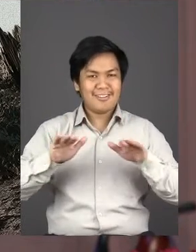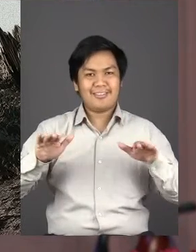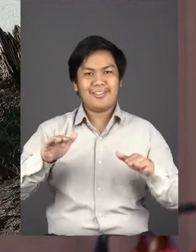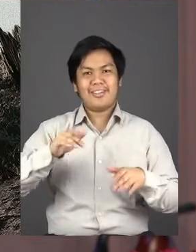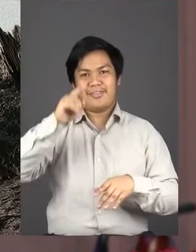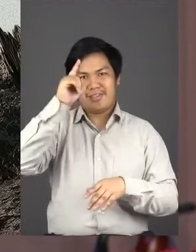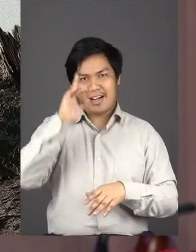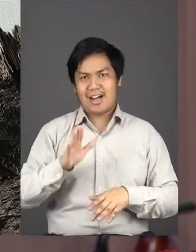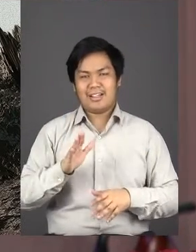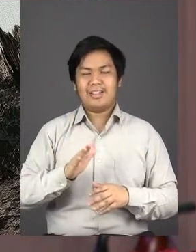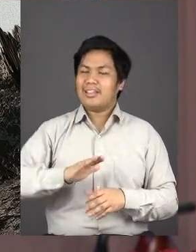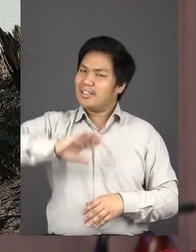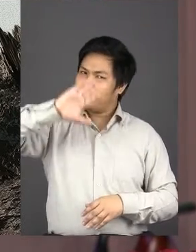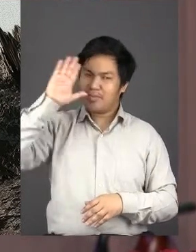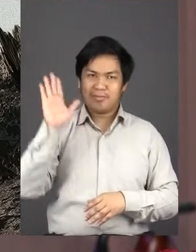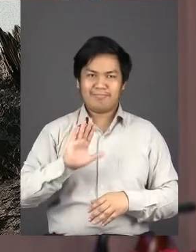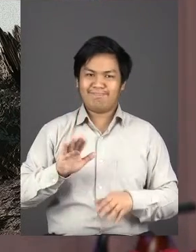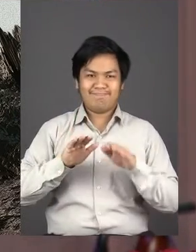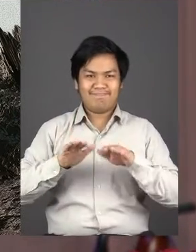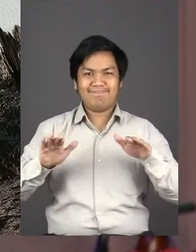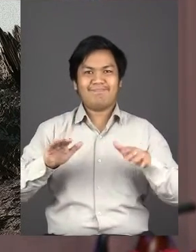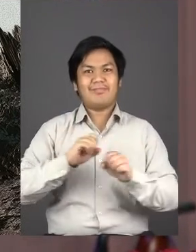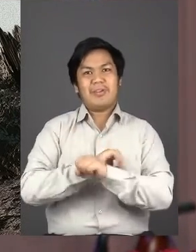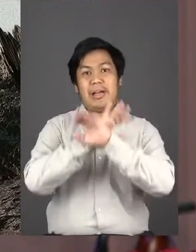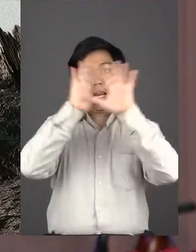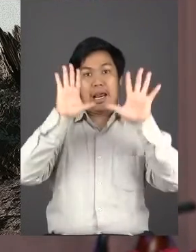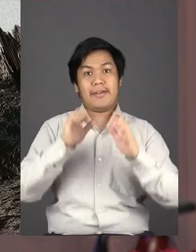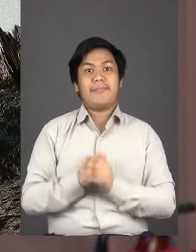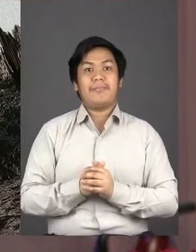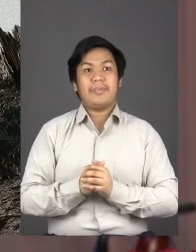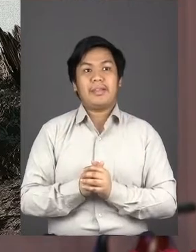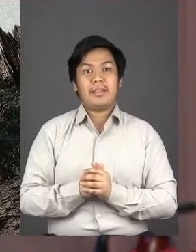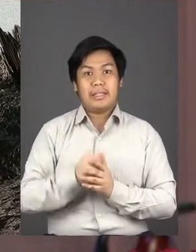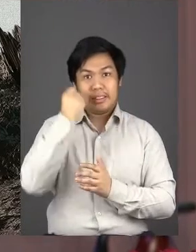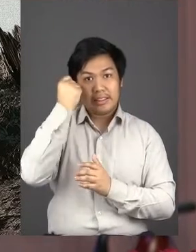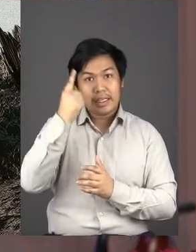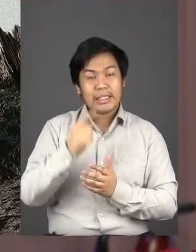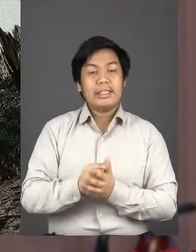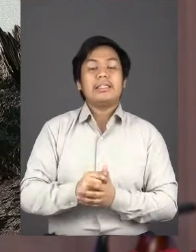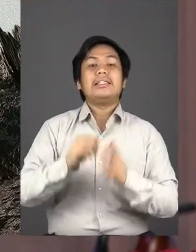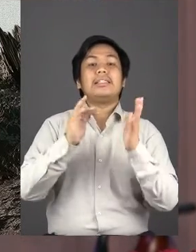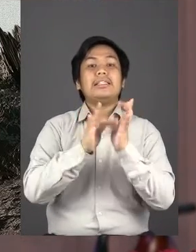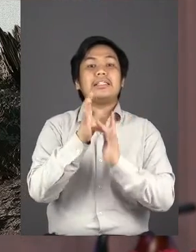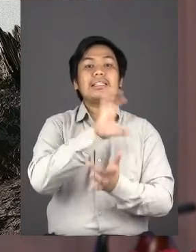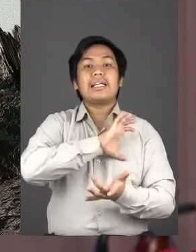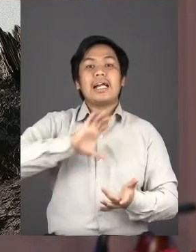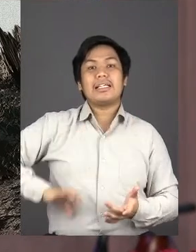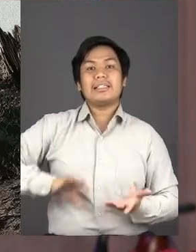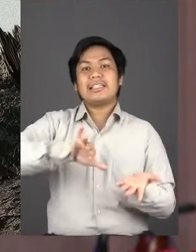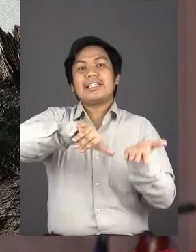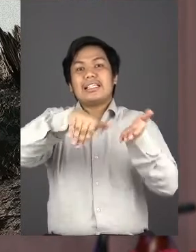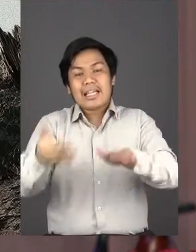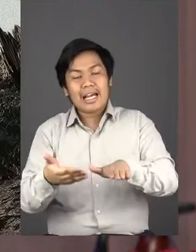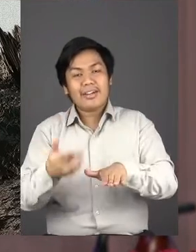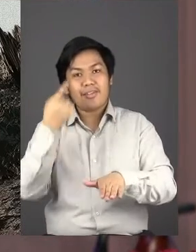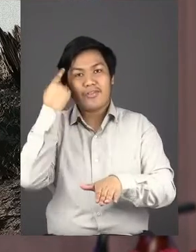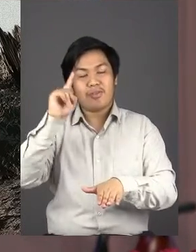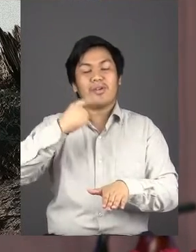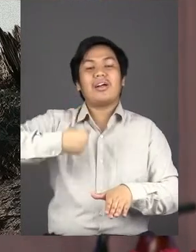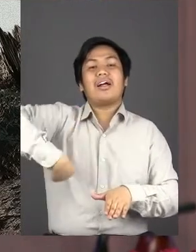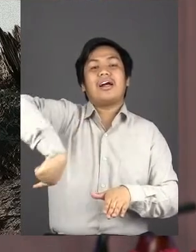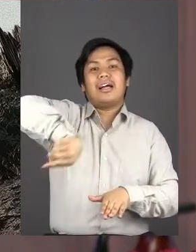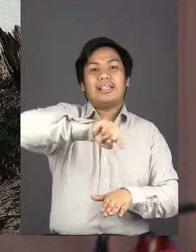light. Nakuha nyo? Dahil nga siya ay namatay at ibinuhos ang kanyang dugo para sa ating